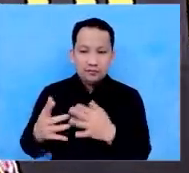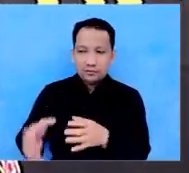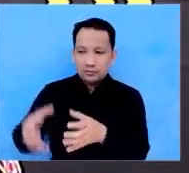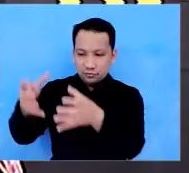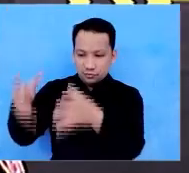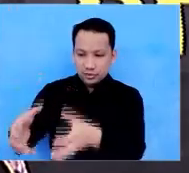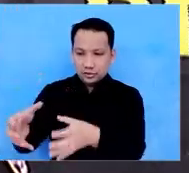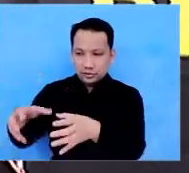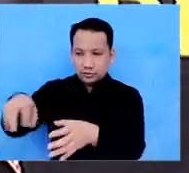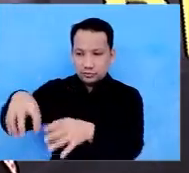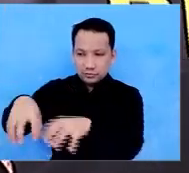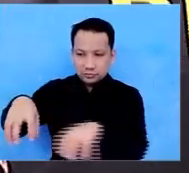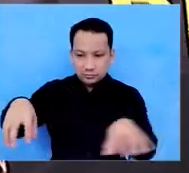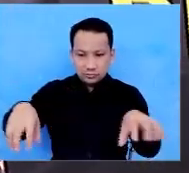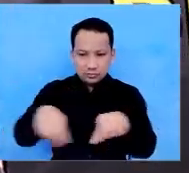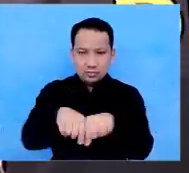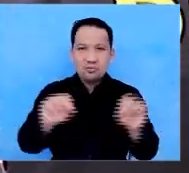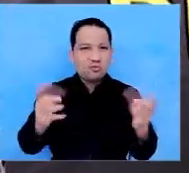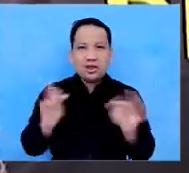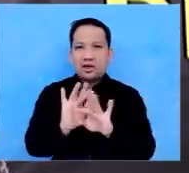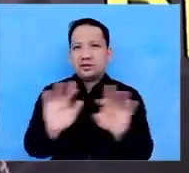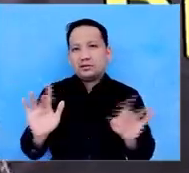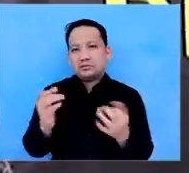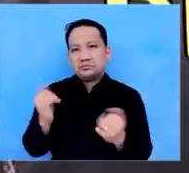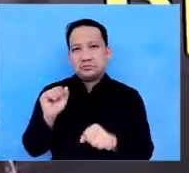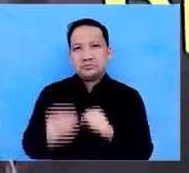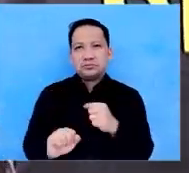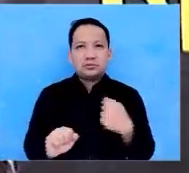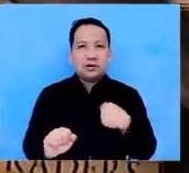o fire hydrant po. That's why